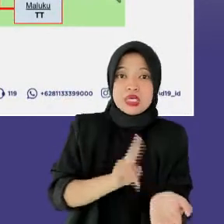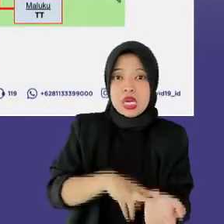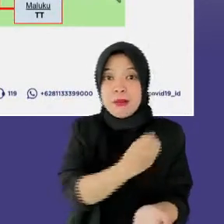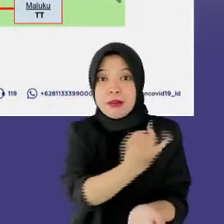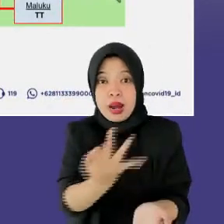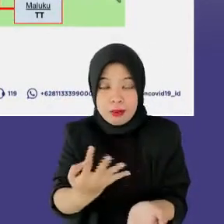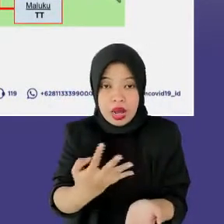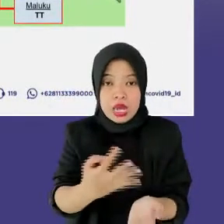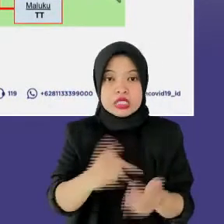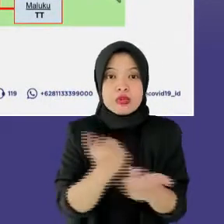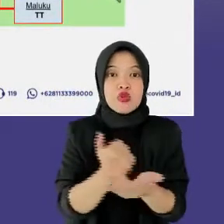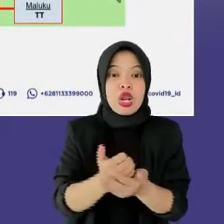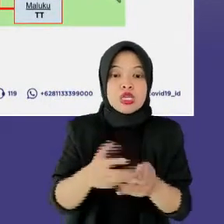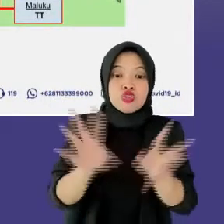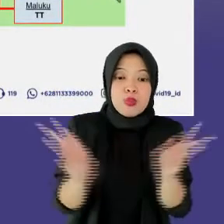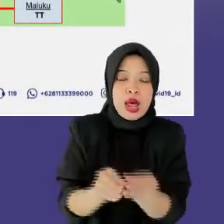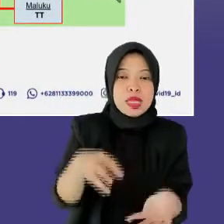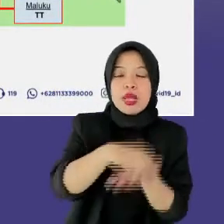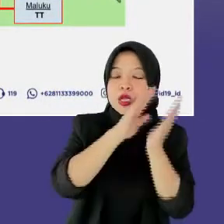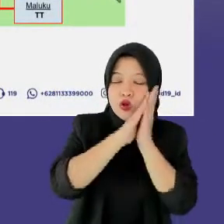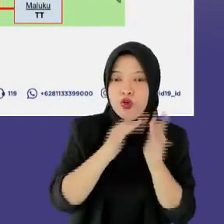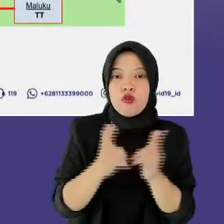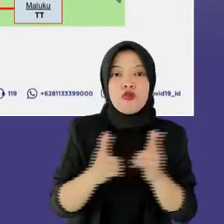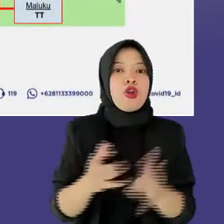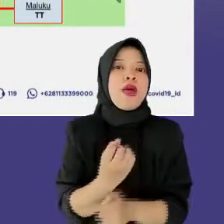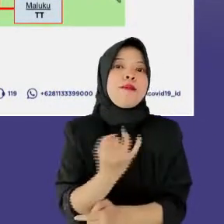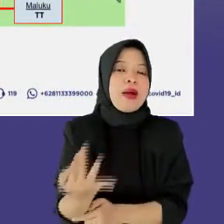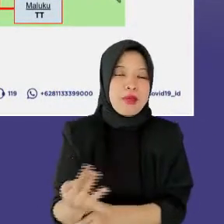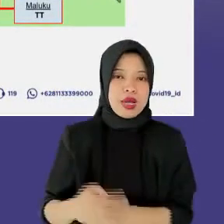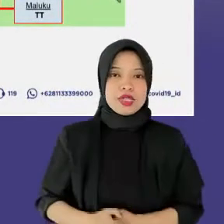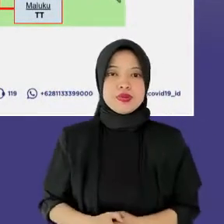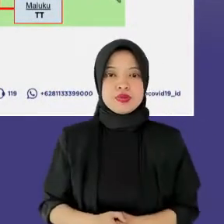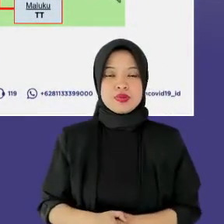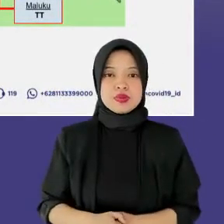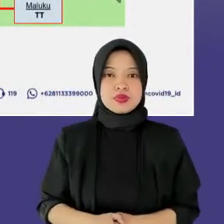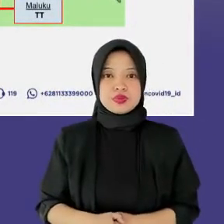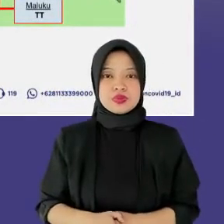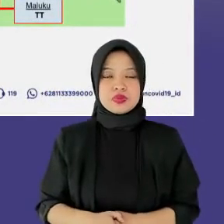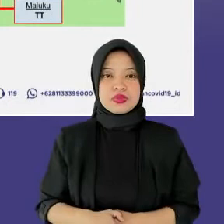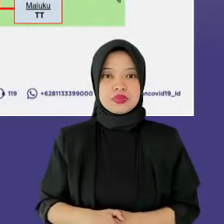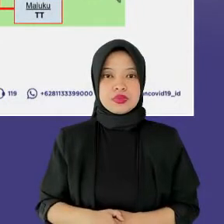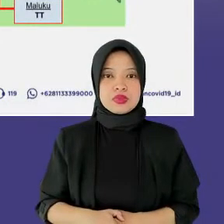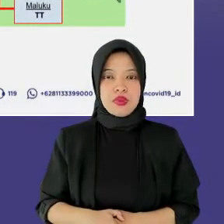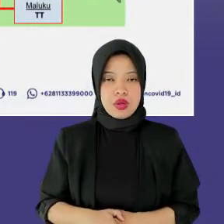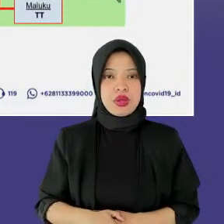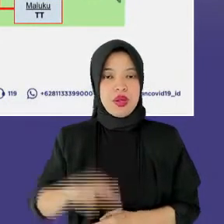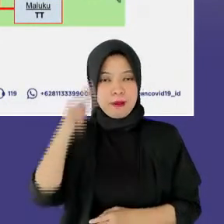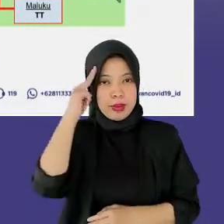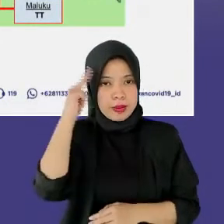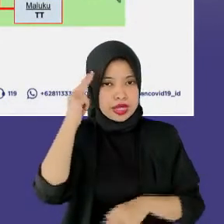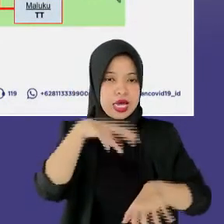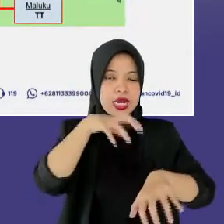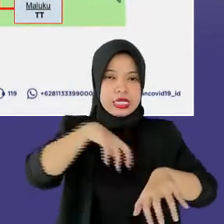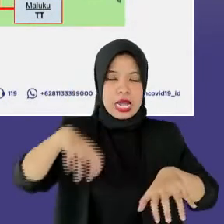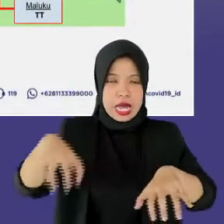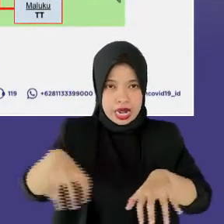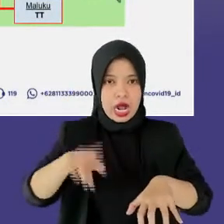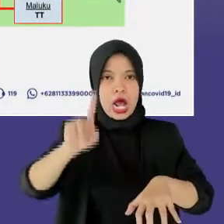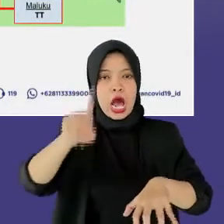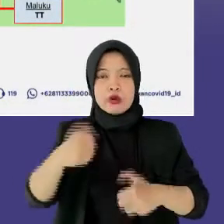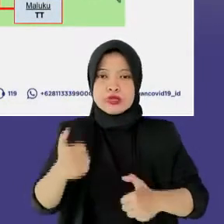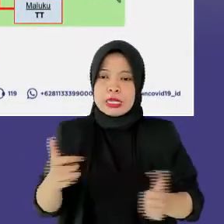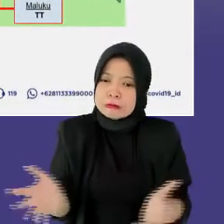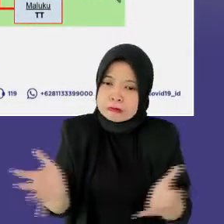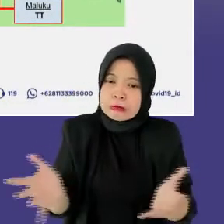berapa banyak tempat tidurnya. Jadi kalau kita lihat lagi-lagi highlight di sini adalah seluruh pemerintah daerah juga memang